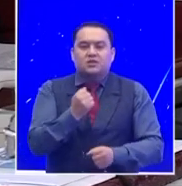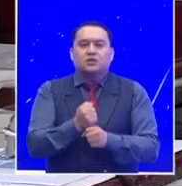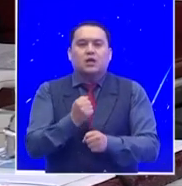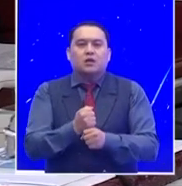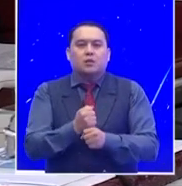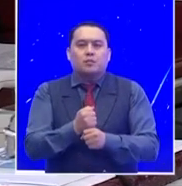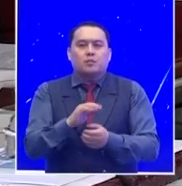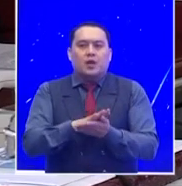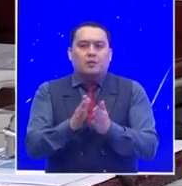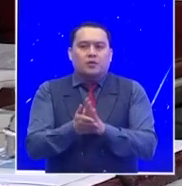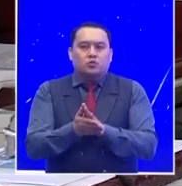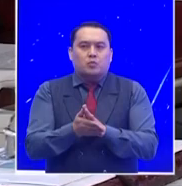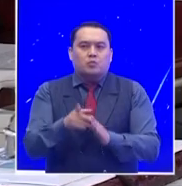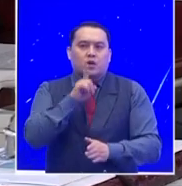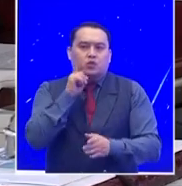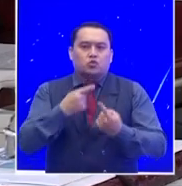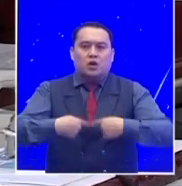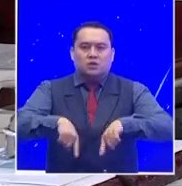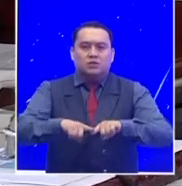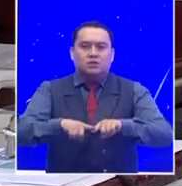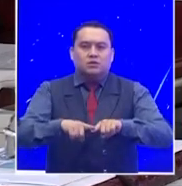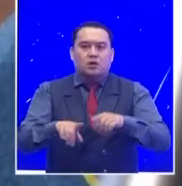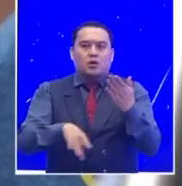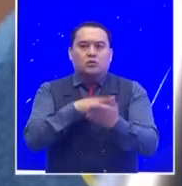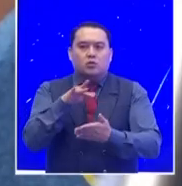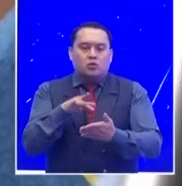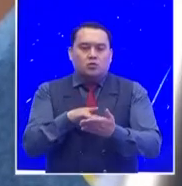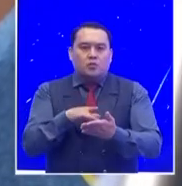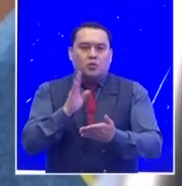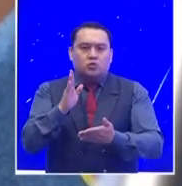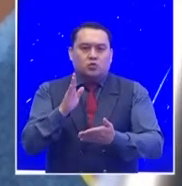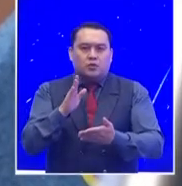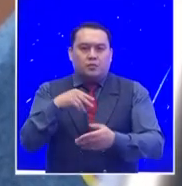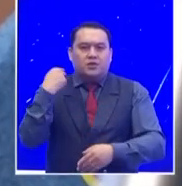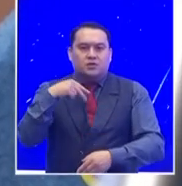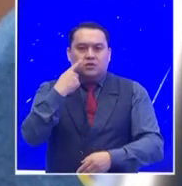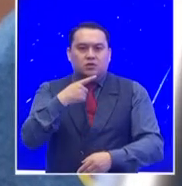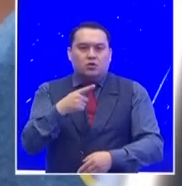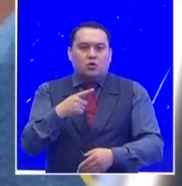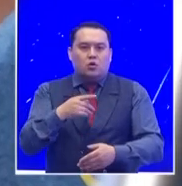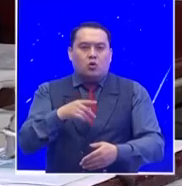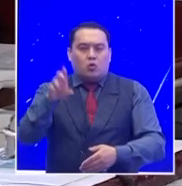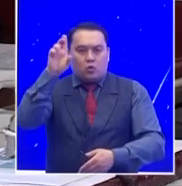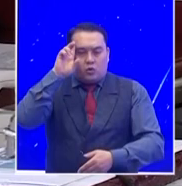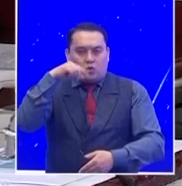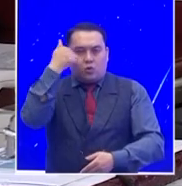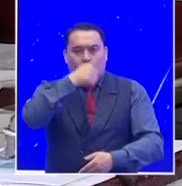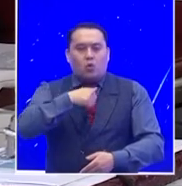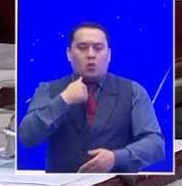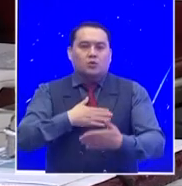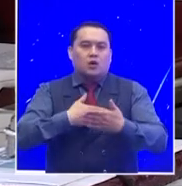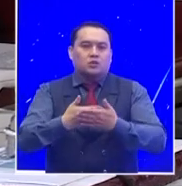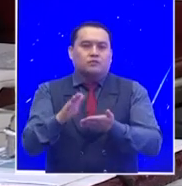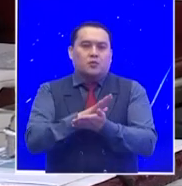сделать меморандум с молодежной организацией. Этот год президент же обозначил годом волонтеров. Значит,